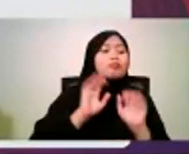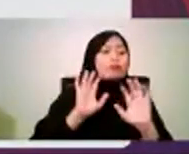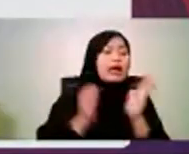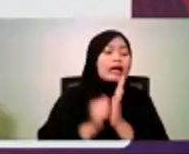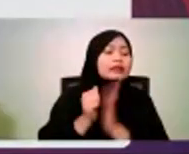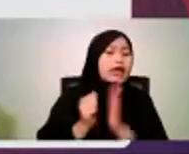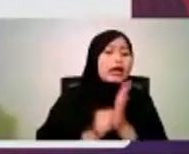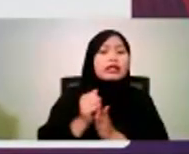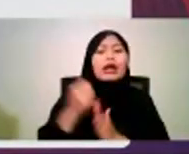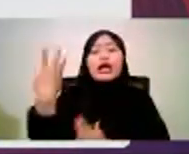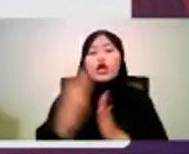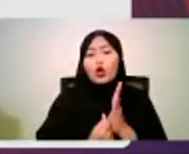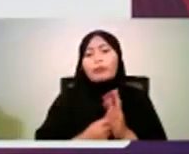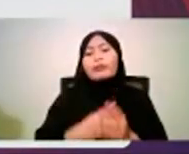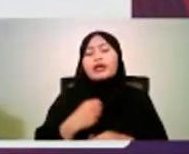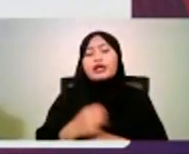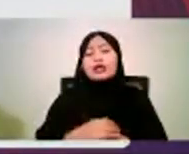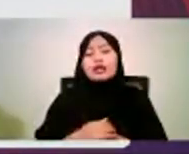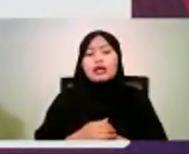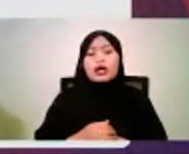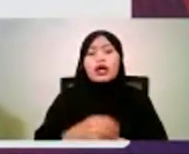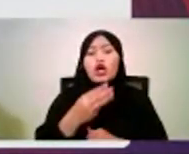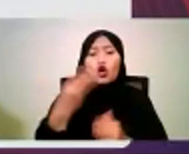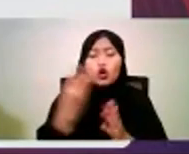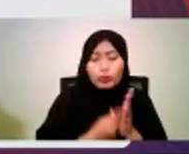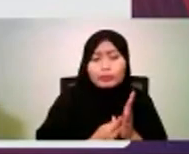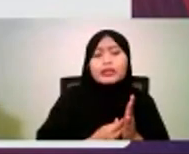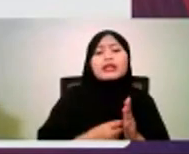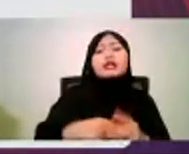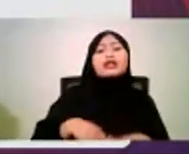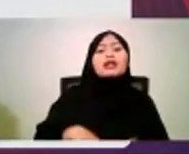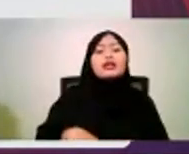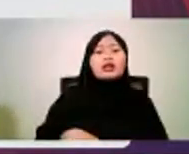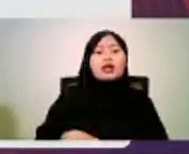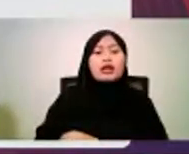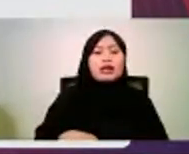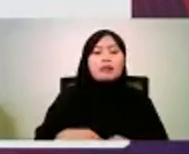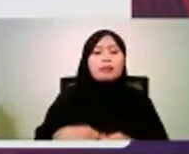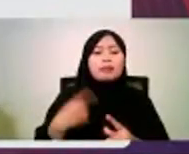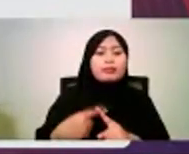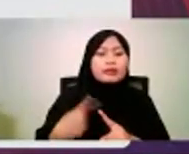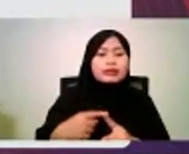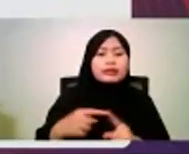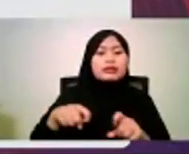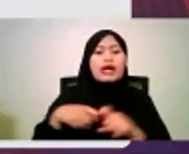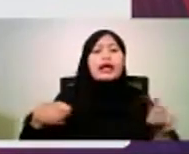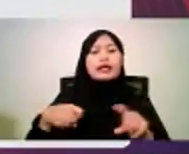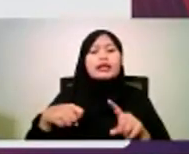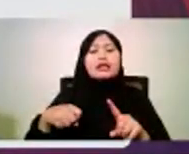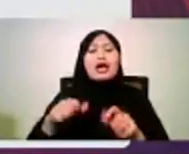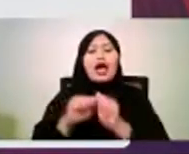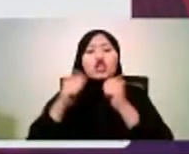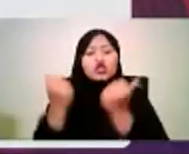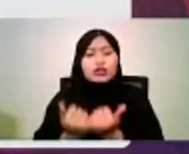ekonomi-keuangan pijat banyak sekali dari berusaha banyak sekali juga dari asosiasi-asosiasi terus